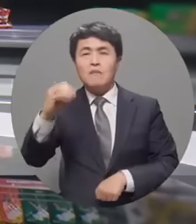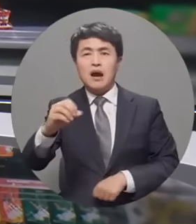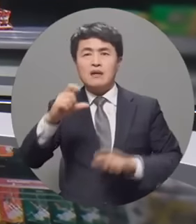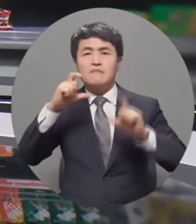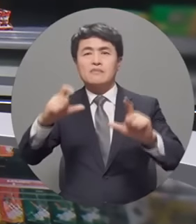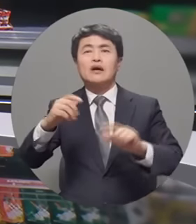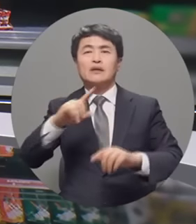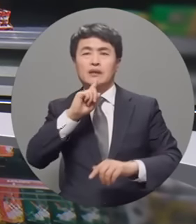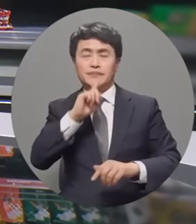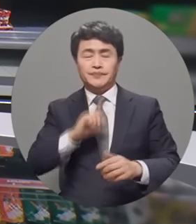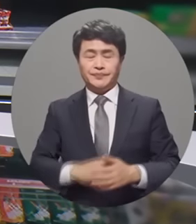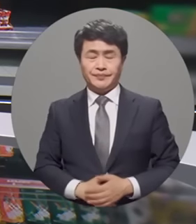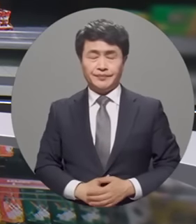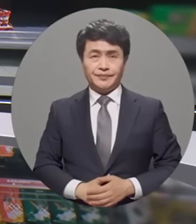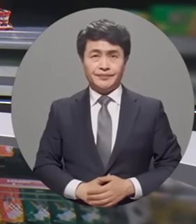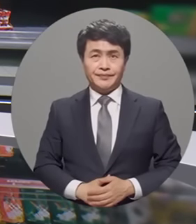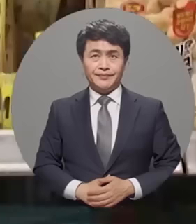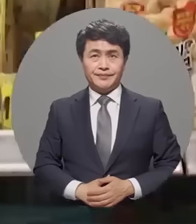오유림 기자가 취재했습니다.